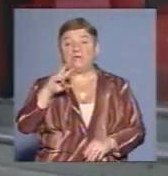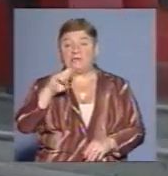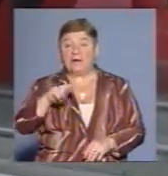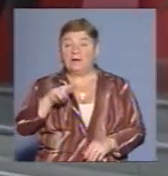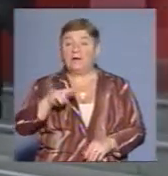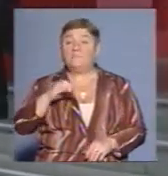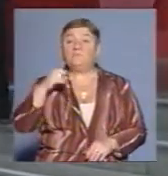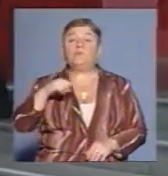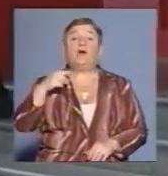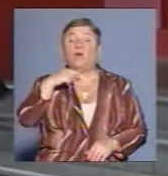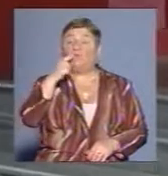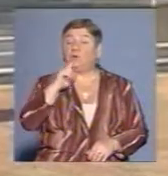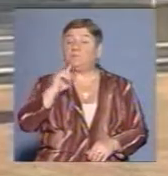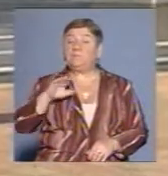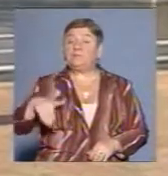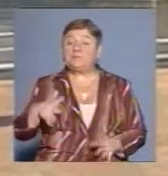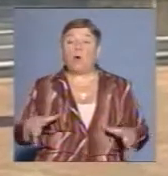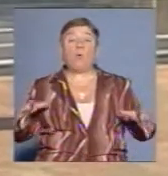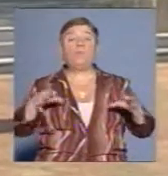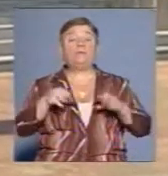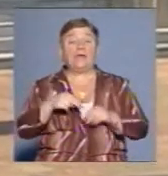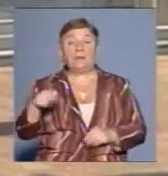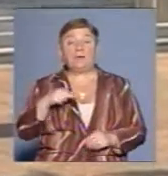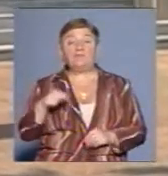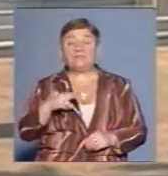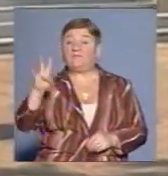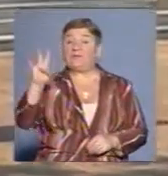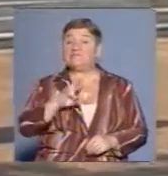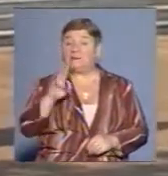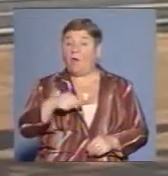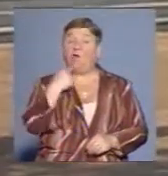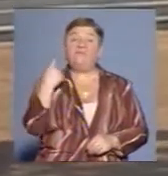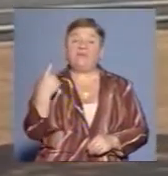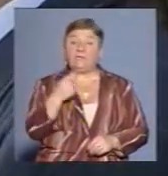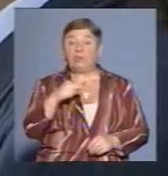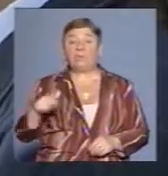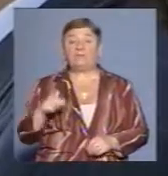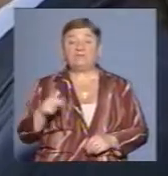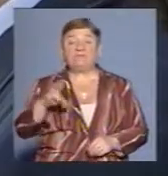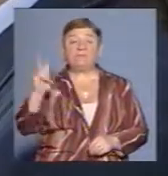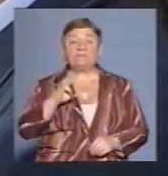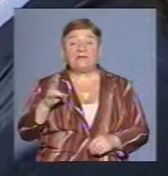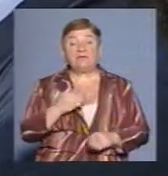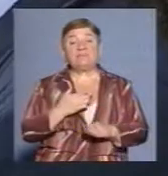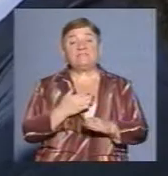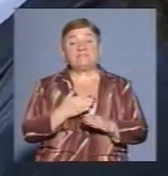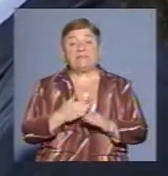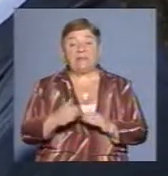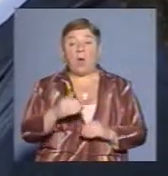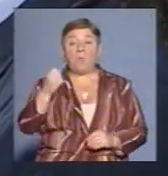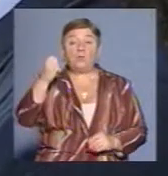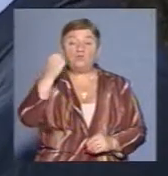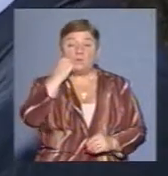Євген Харковщенко каже, після об'єднання православних церков України в одну помісну православну церкву, частина парафій УПЦ